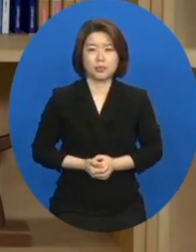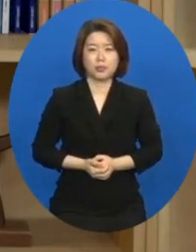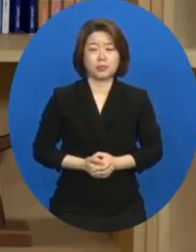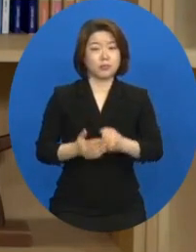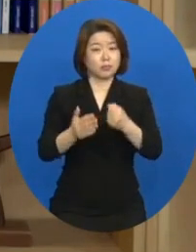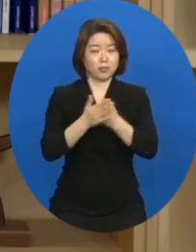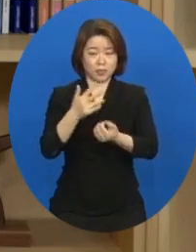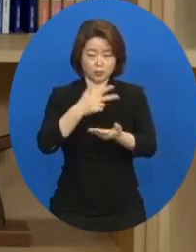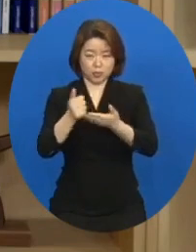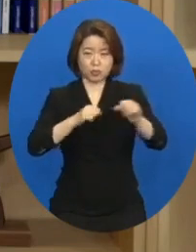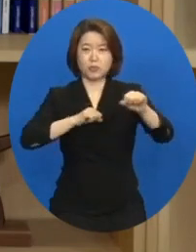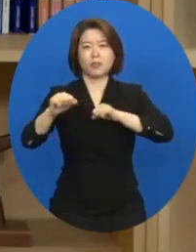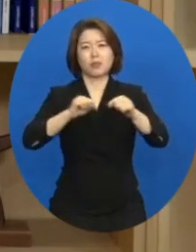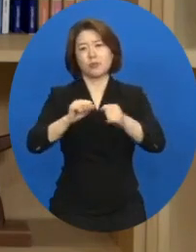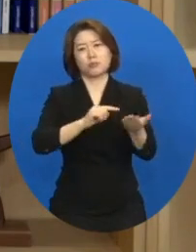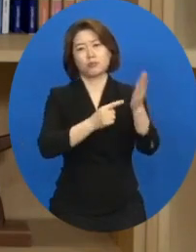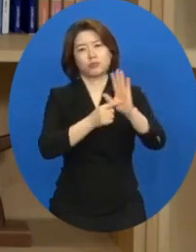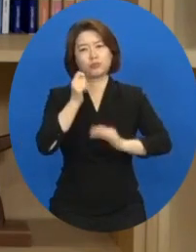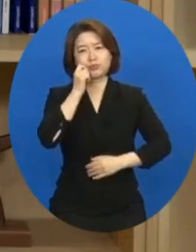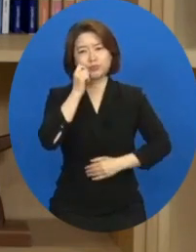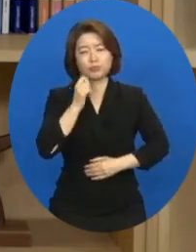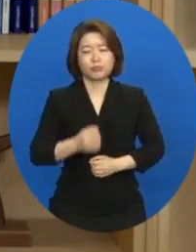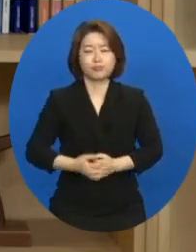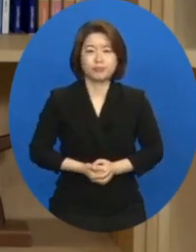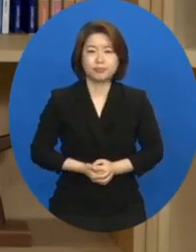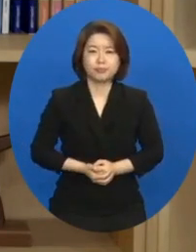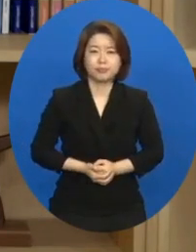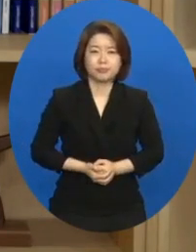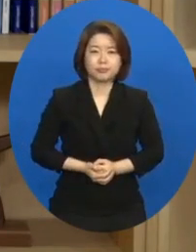그러니 주님의 역사를 하지 못하셨던 거죠